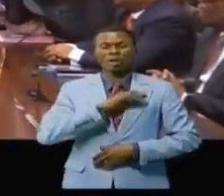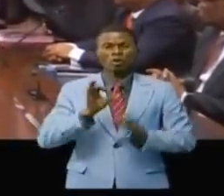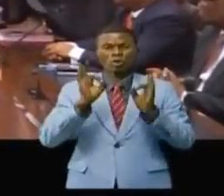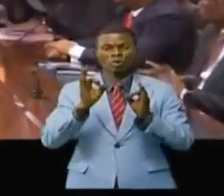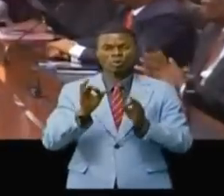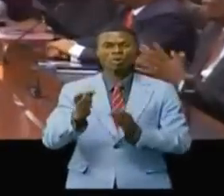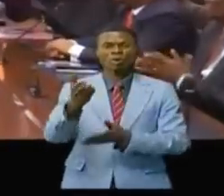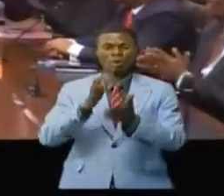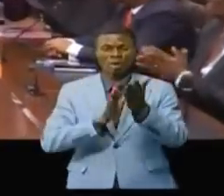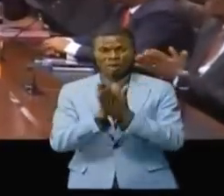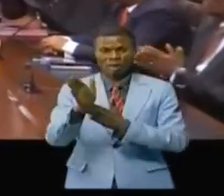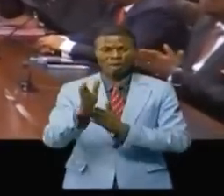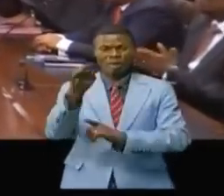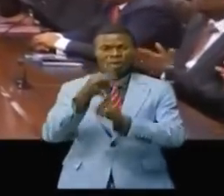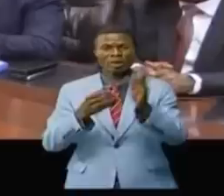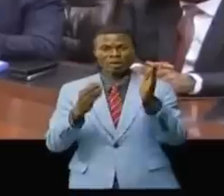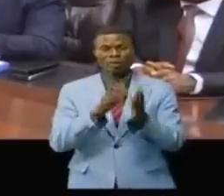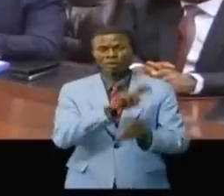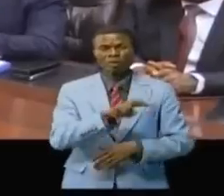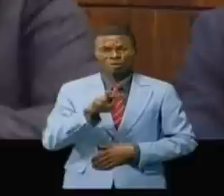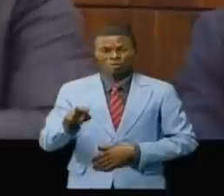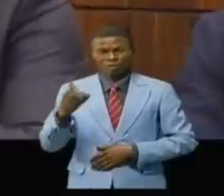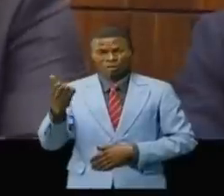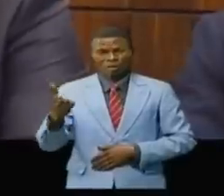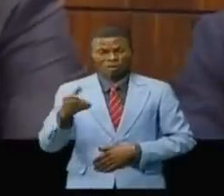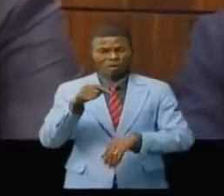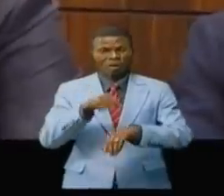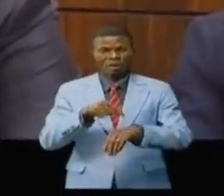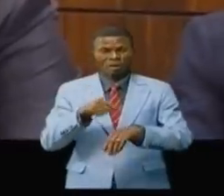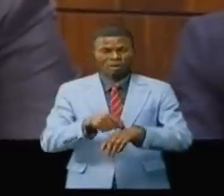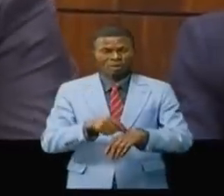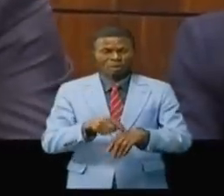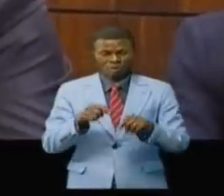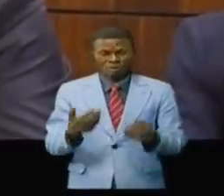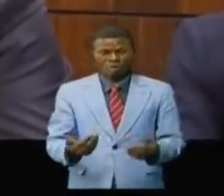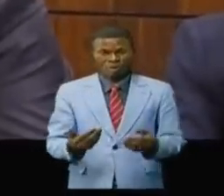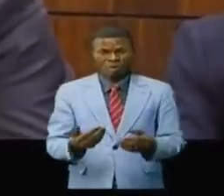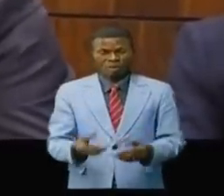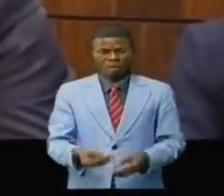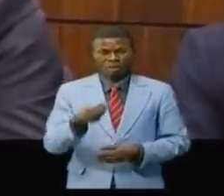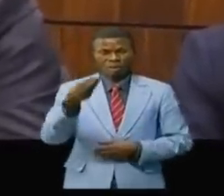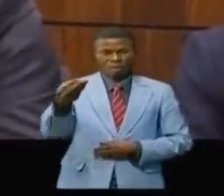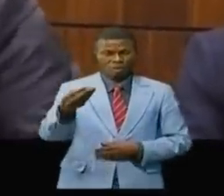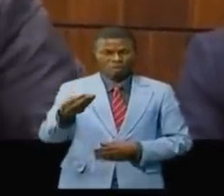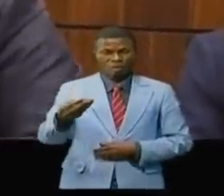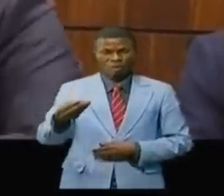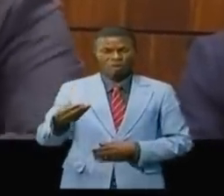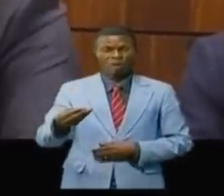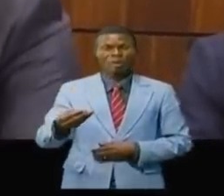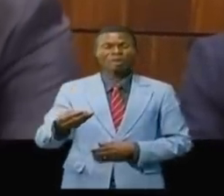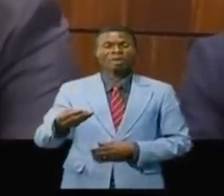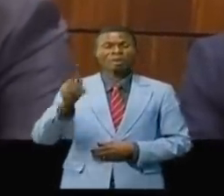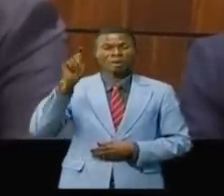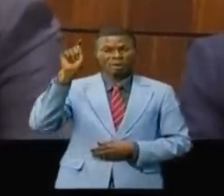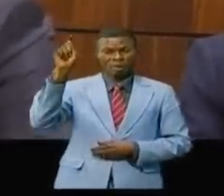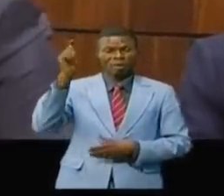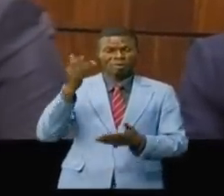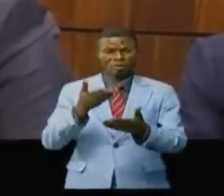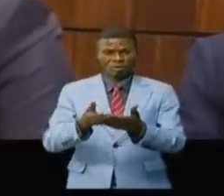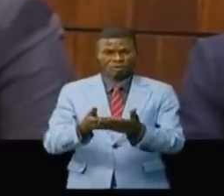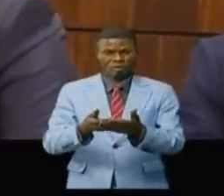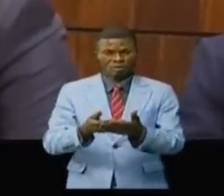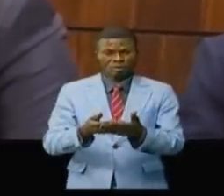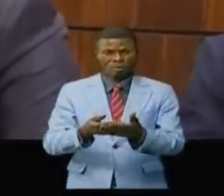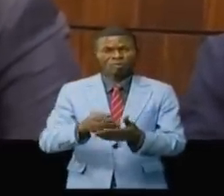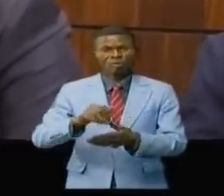ce 15 septembre 2022. Au moment où je vous transmets le témoin, nos